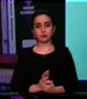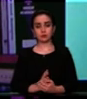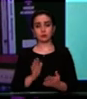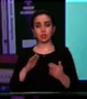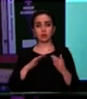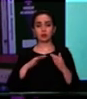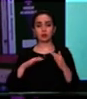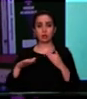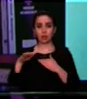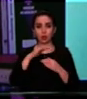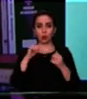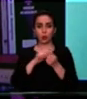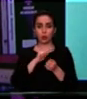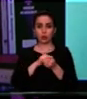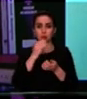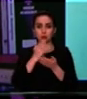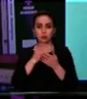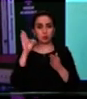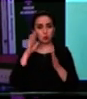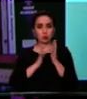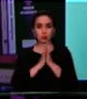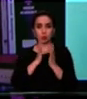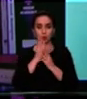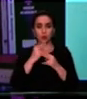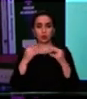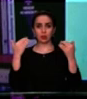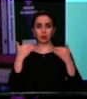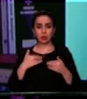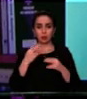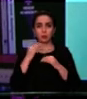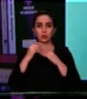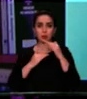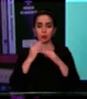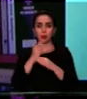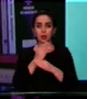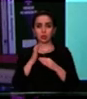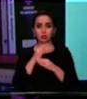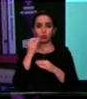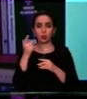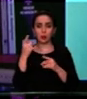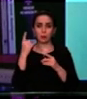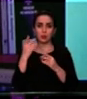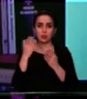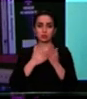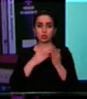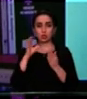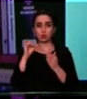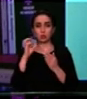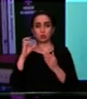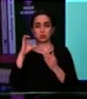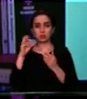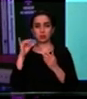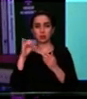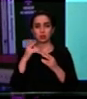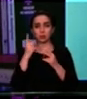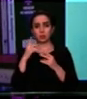Qirg'oqqa yaqin joylarda hayot kechiruvchi suvutlarda tanalari tabaqalashib, ularning bir qismi substratga, ya'ni